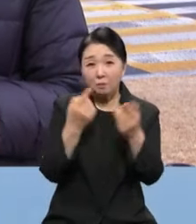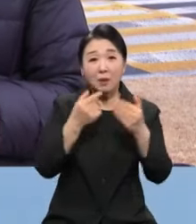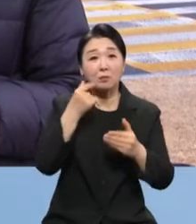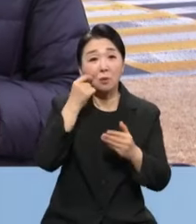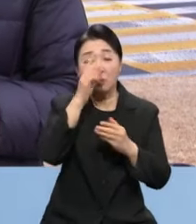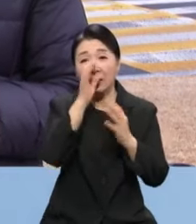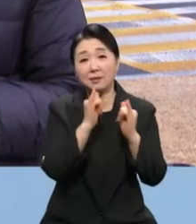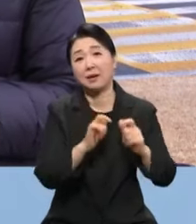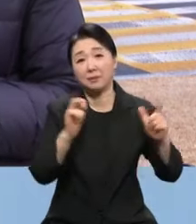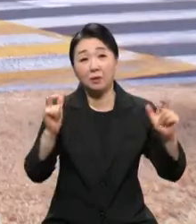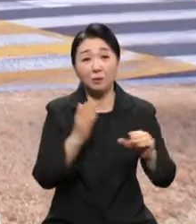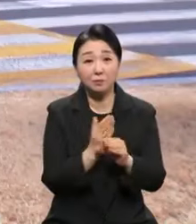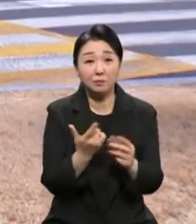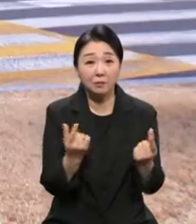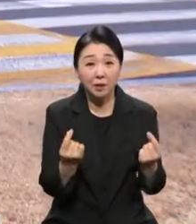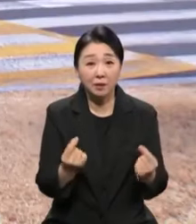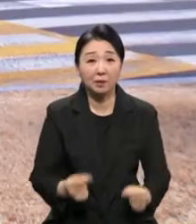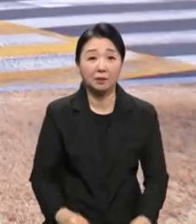많다고요.